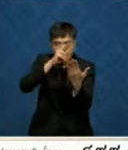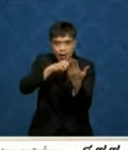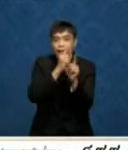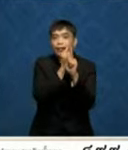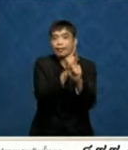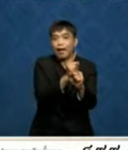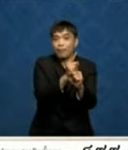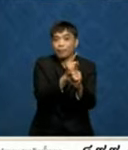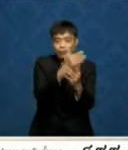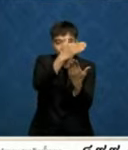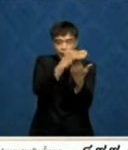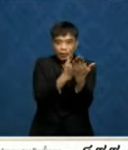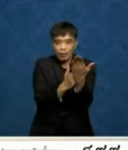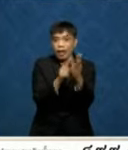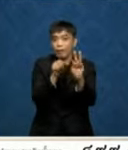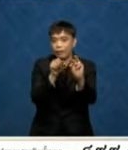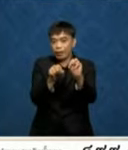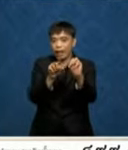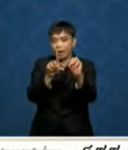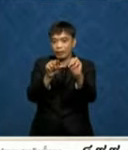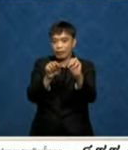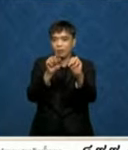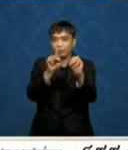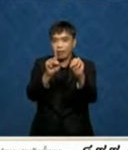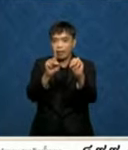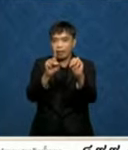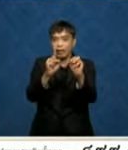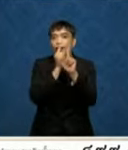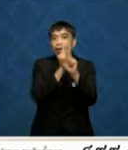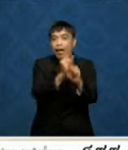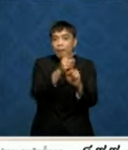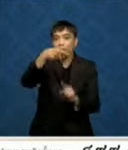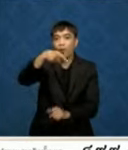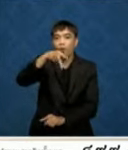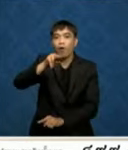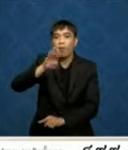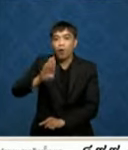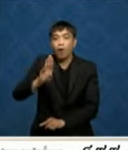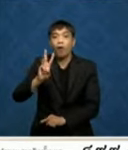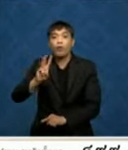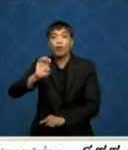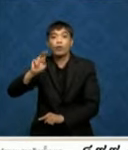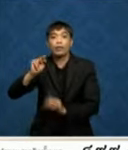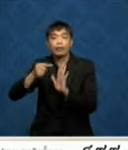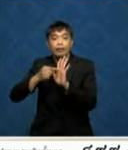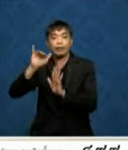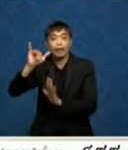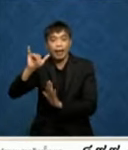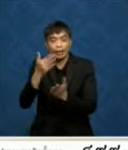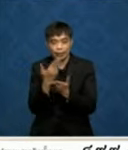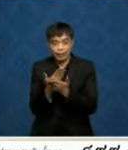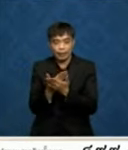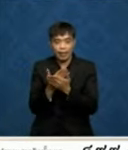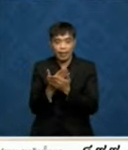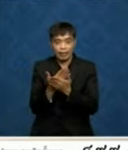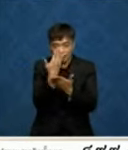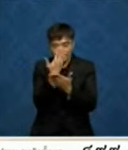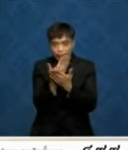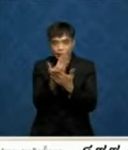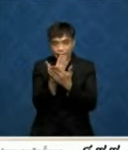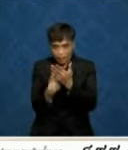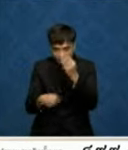ะครับในมาตรา21แห่งพรบวินัยทางการเงินการคลังเนี่ยนะครับกำหนดว่าการจัดทำงบประมาณรายจ่ายเพิ่มเติมให้กระทำได้เมื่อมีเหตุผ